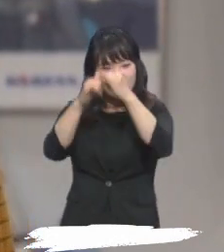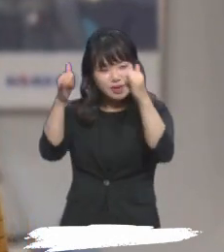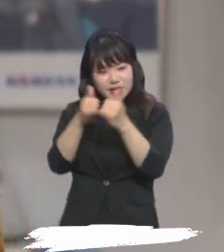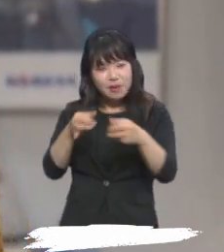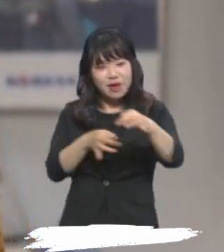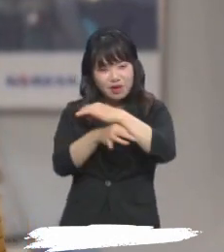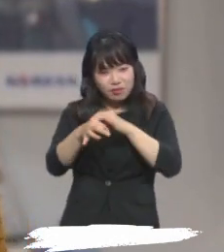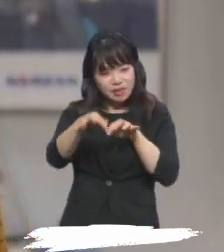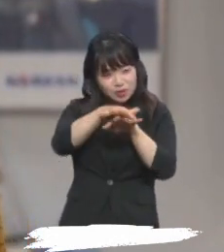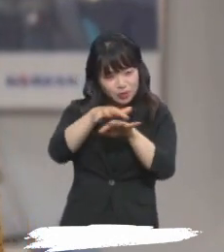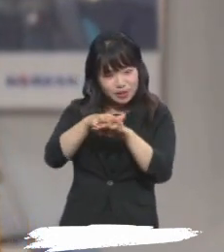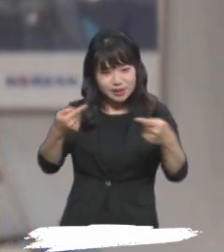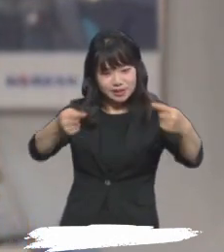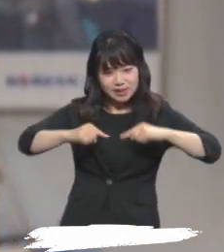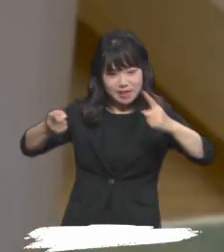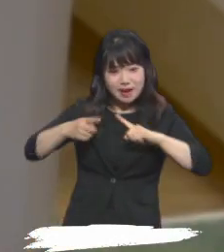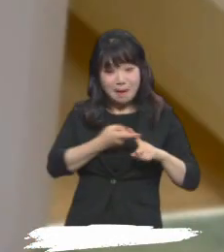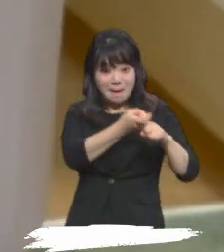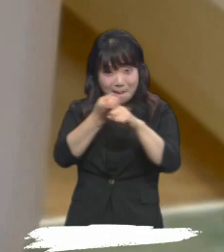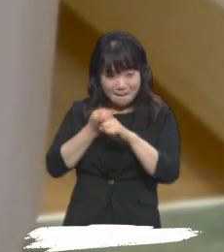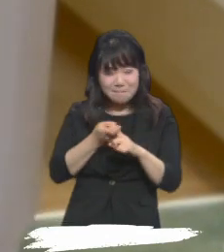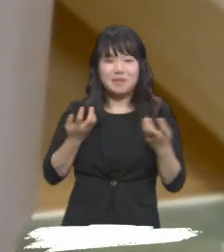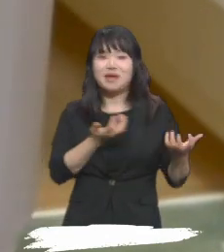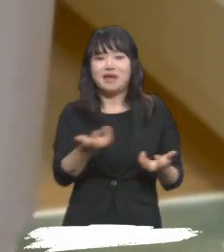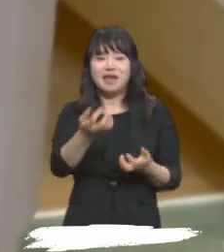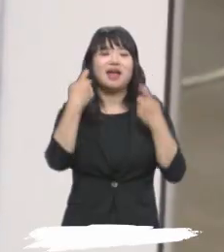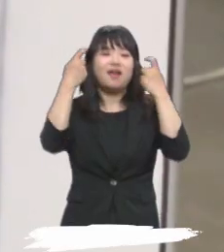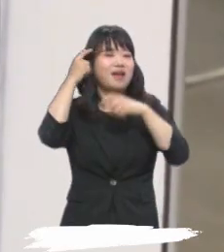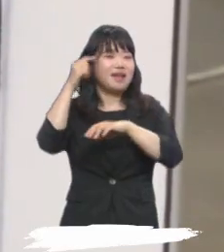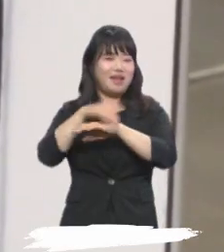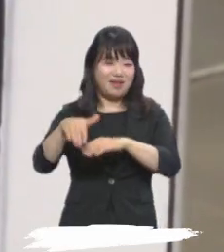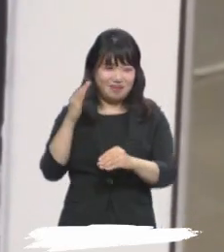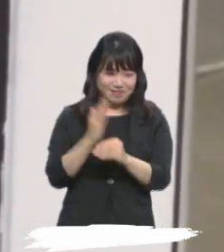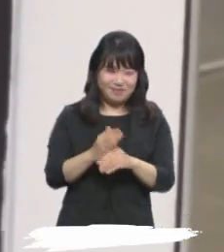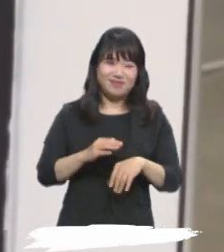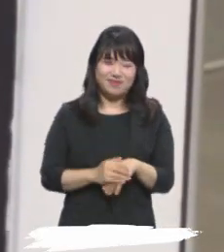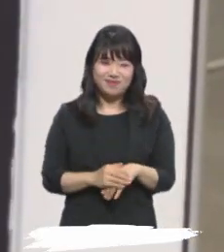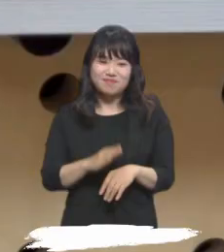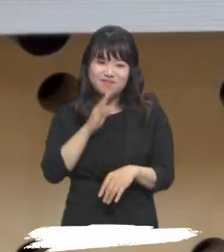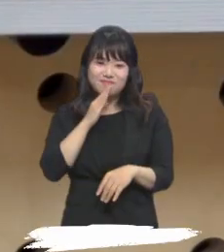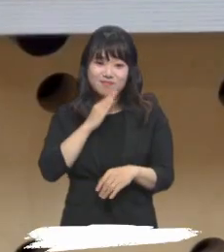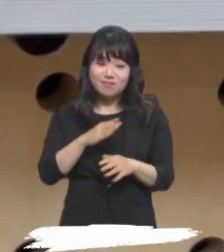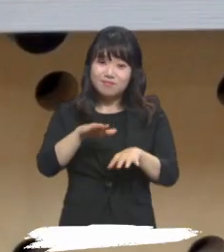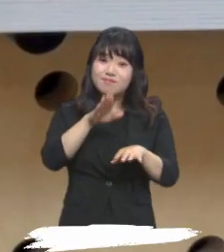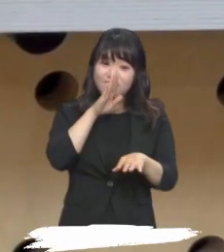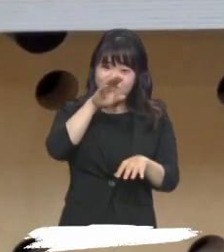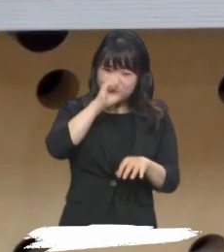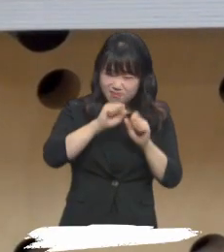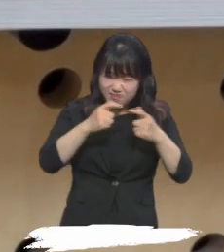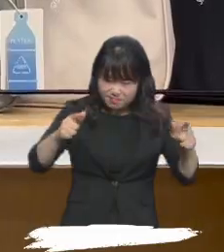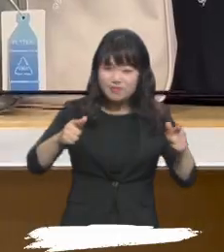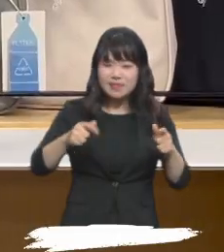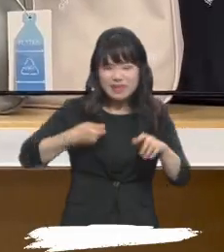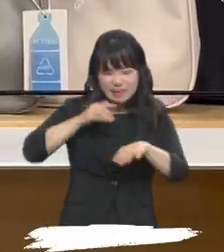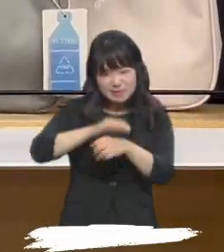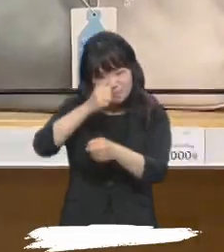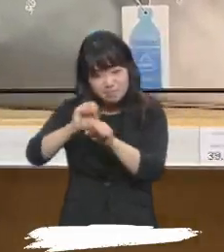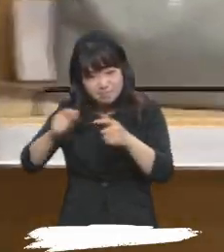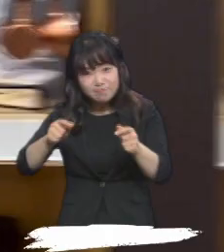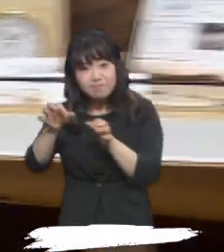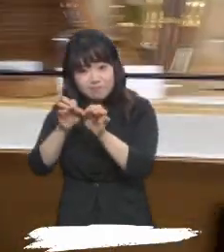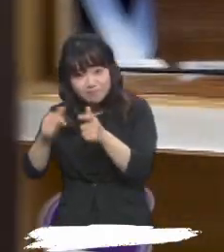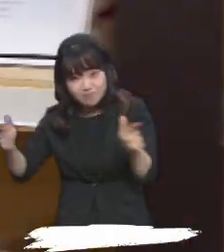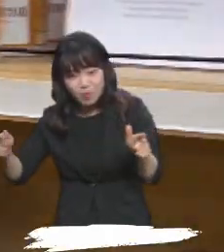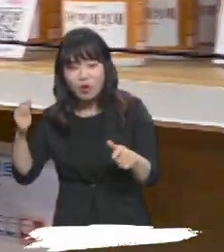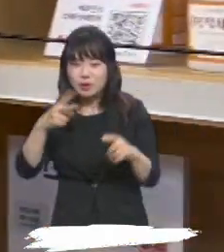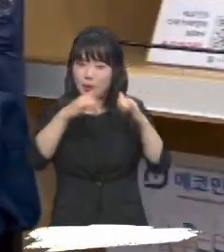홍보하기 위한 창구로 사용을 하고 있어요. 이처럼 제로웨이스트를 실천하는 친환경 제품은 물론 노원구의 소상공인과 사회적